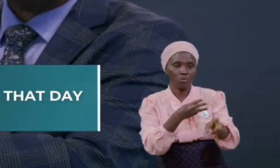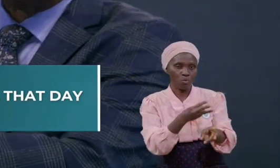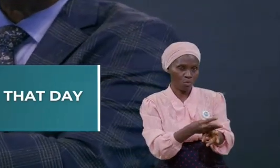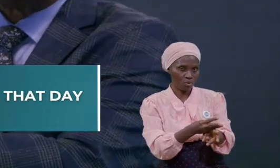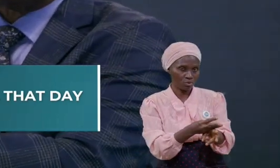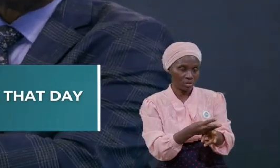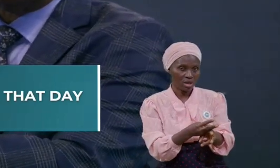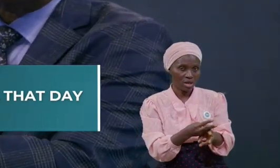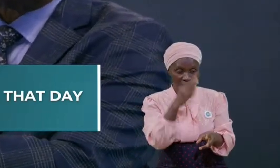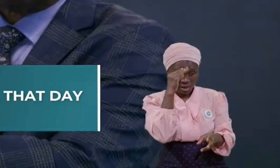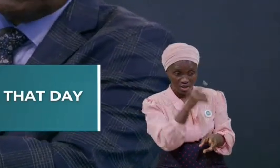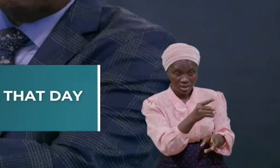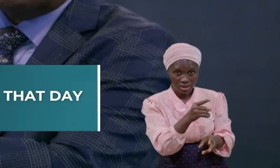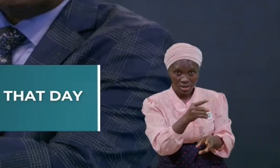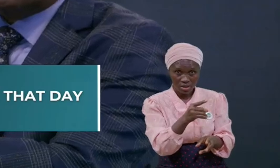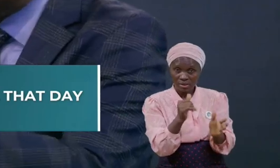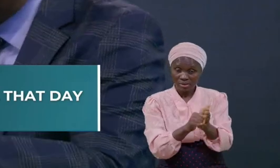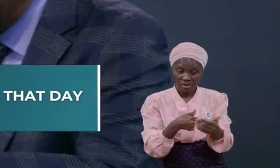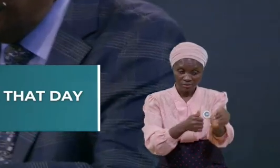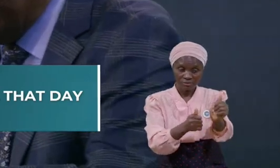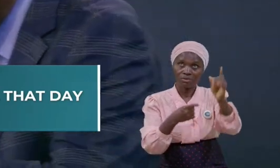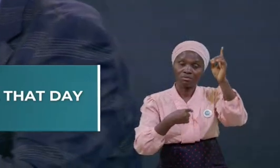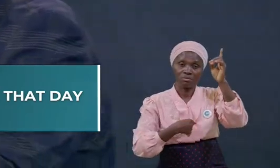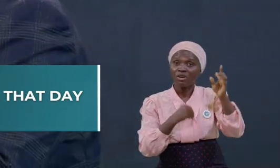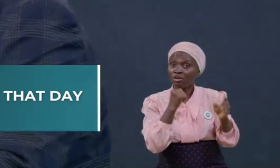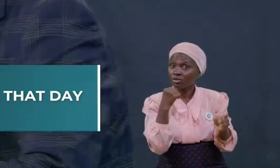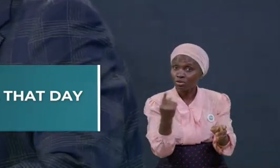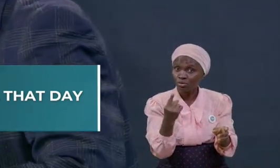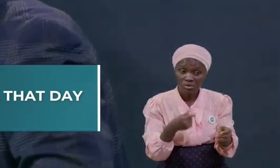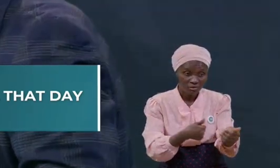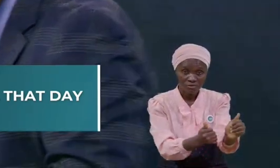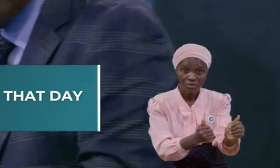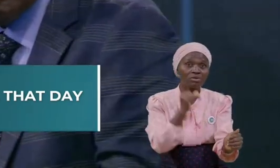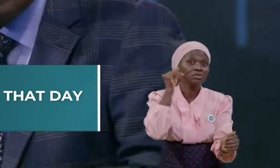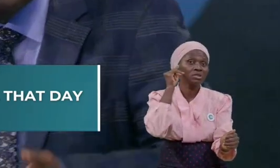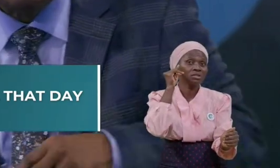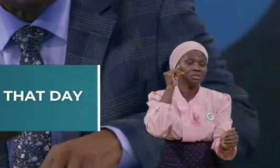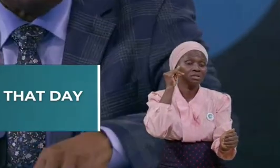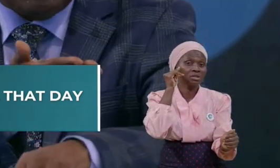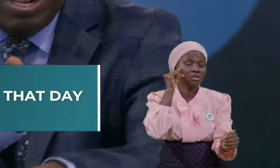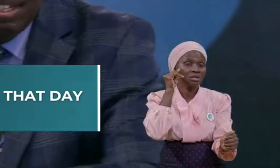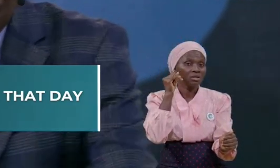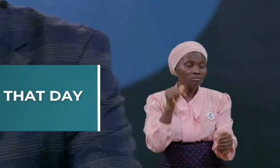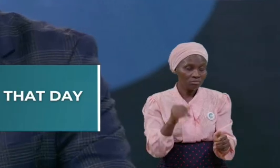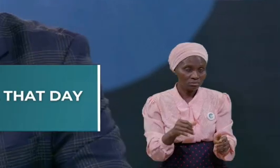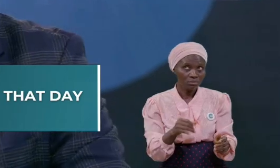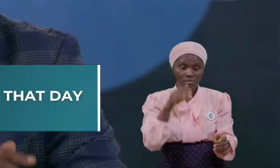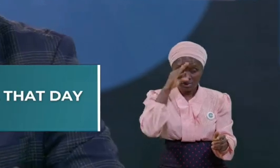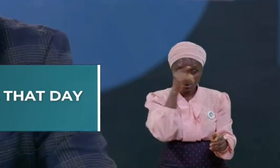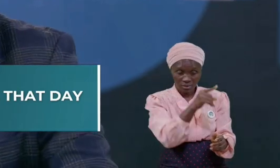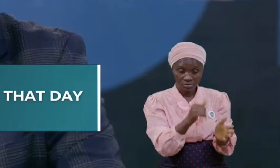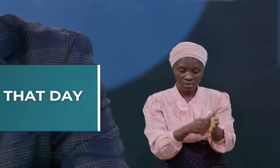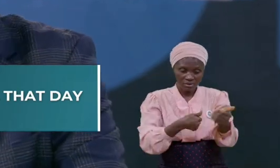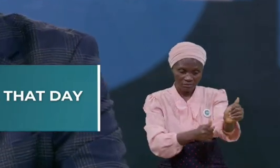pas seulement suivre hier, pas l'autre jour, celui qui me suit ne marchera